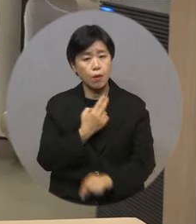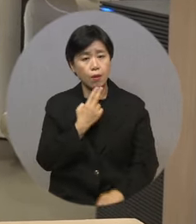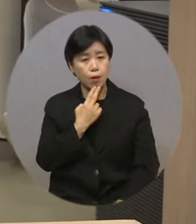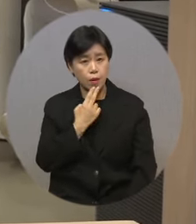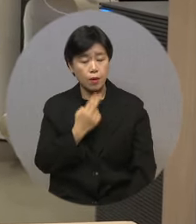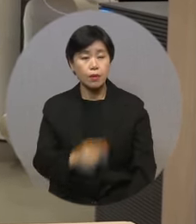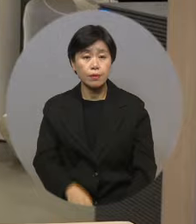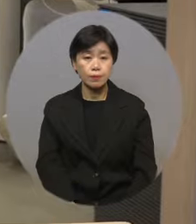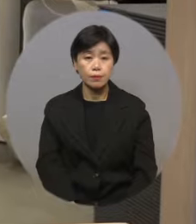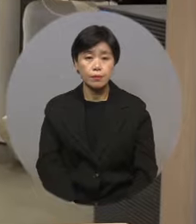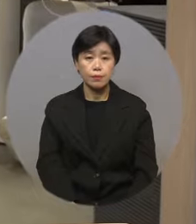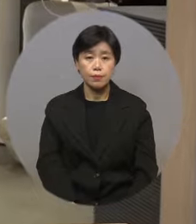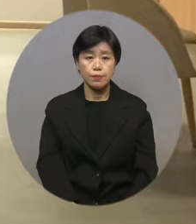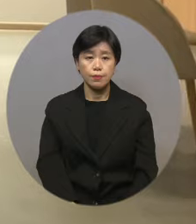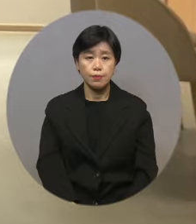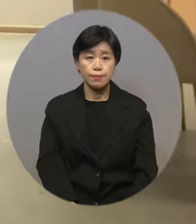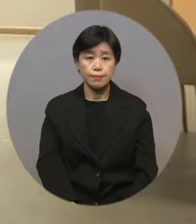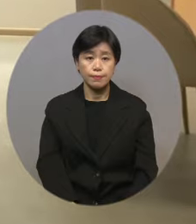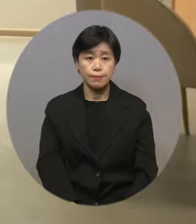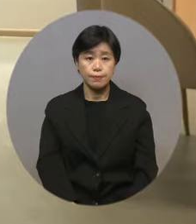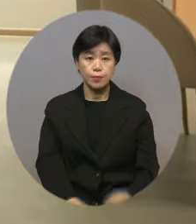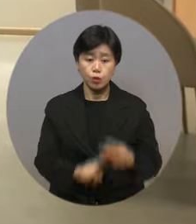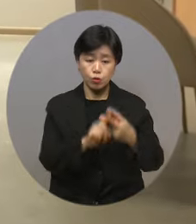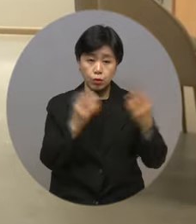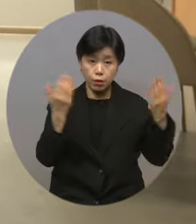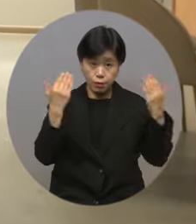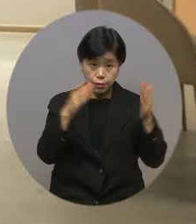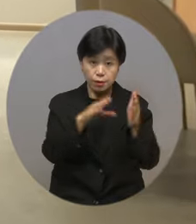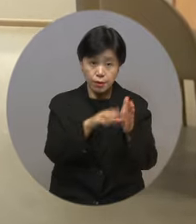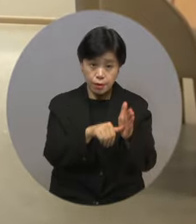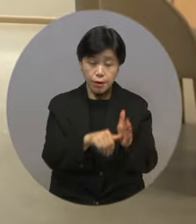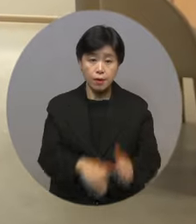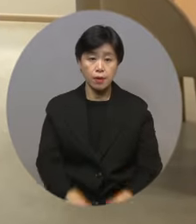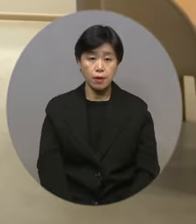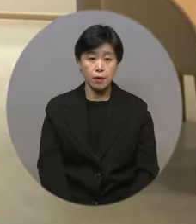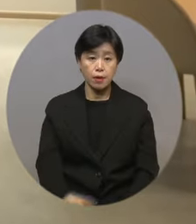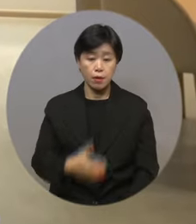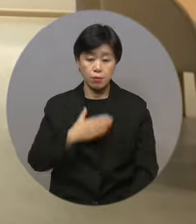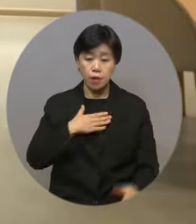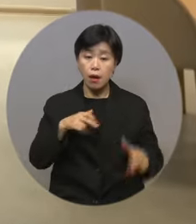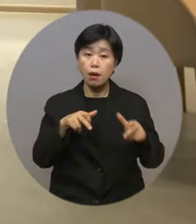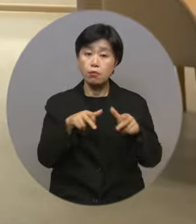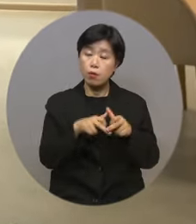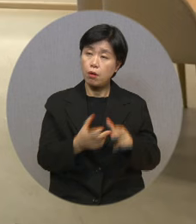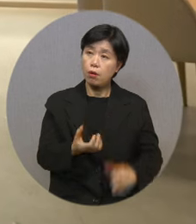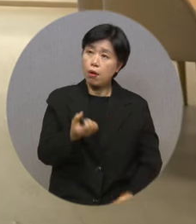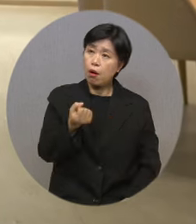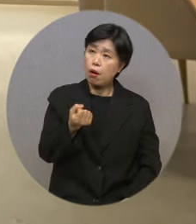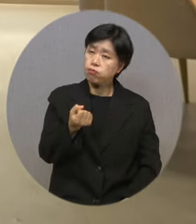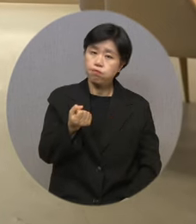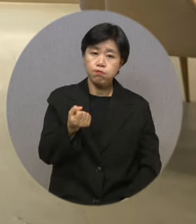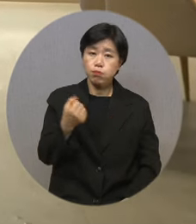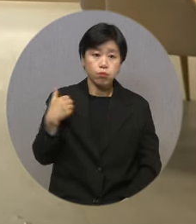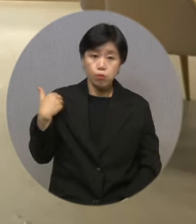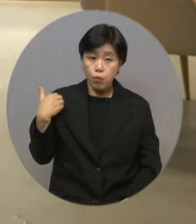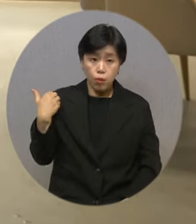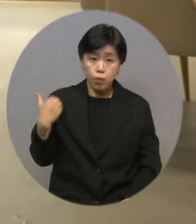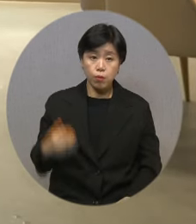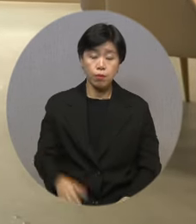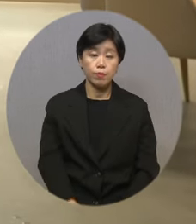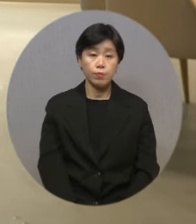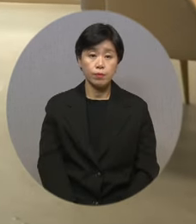아무런 감정이 없었어요. 중학교 때는 제가 장애가 있는지